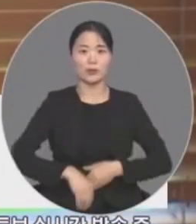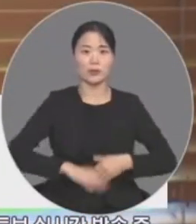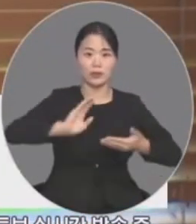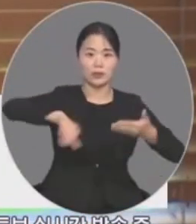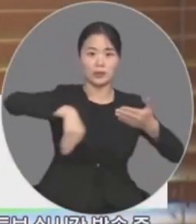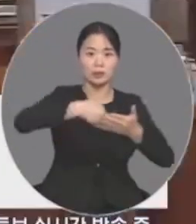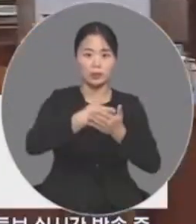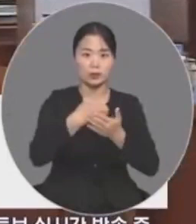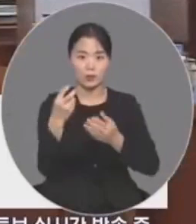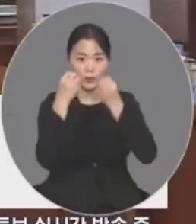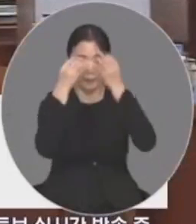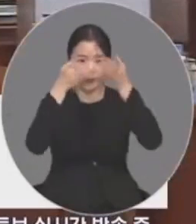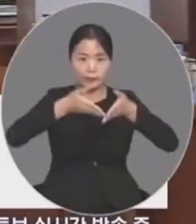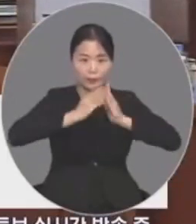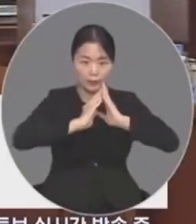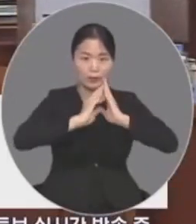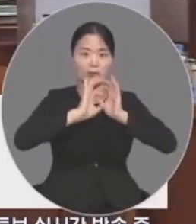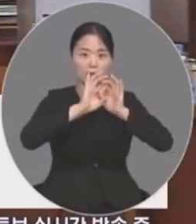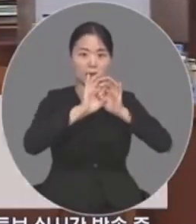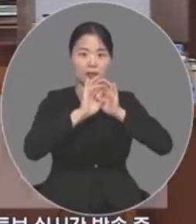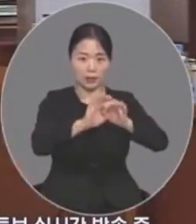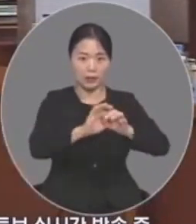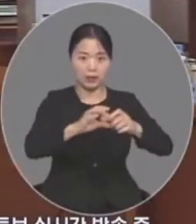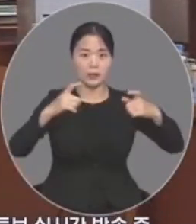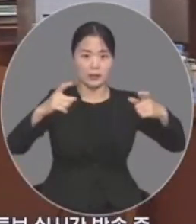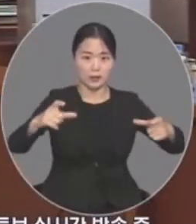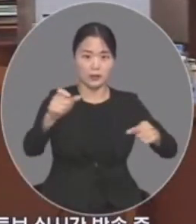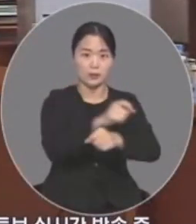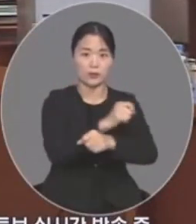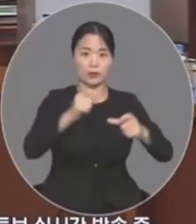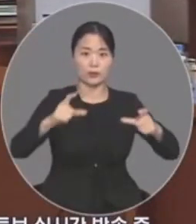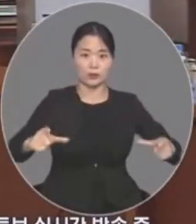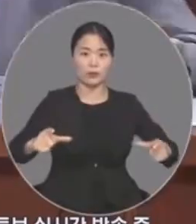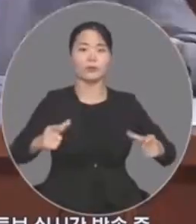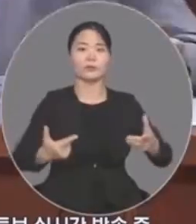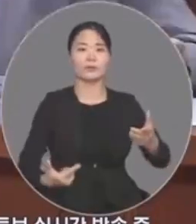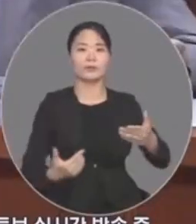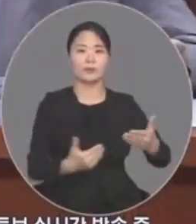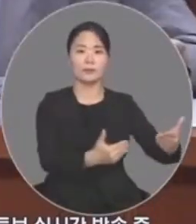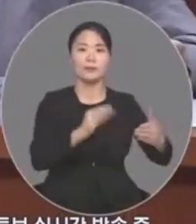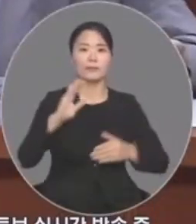혁신과 창업, 기업 지원 등이 가능한 융합 특구 조성이 본격화합니다.